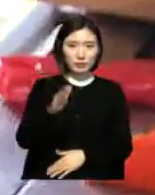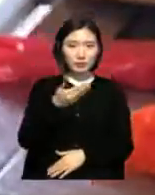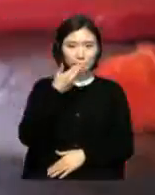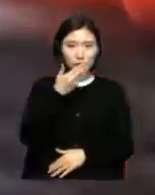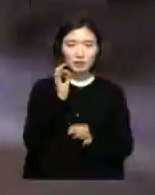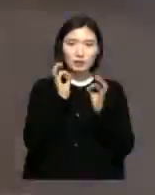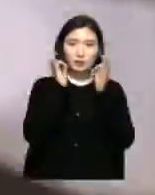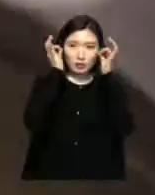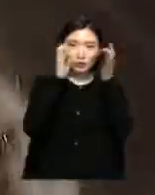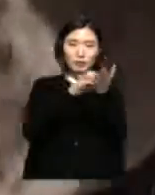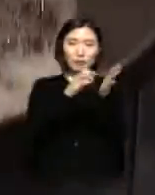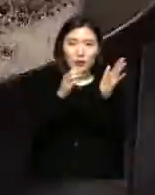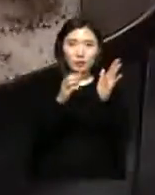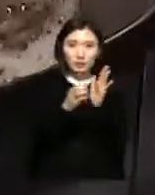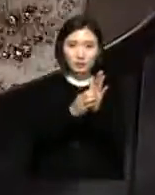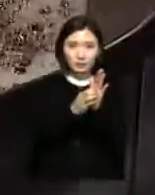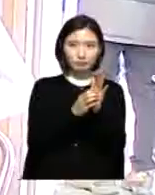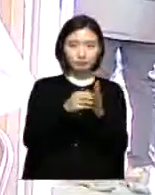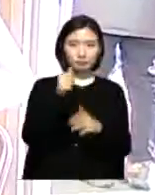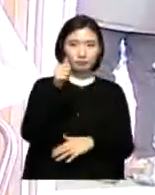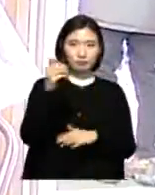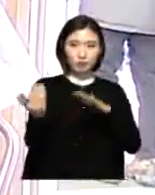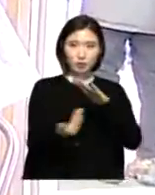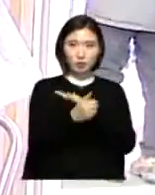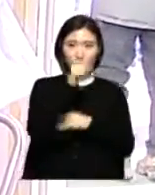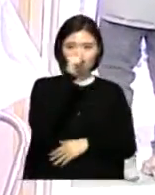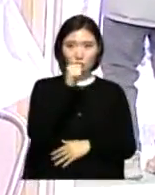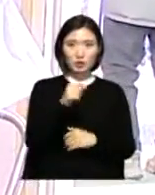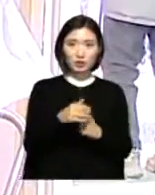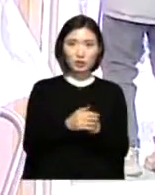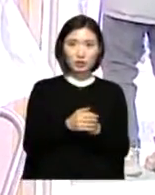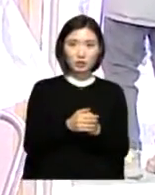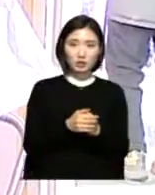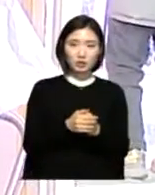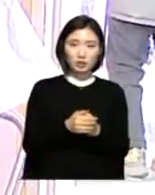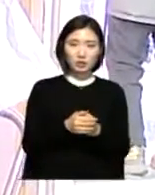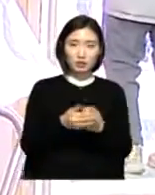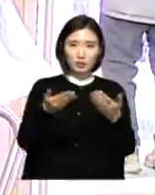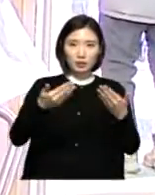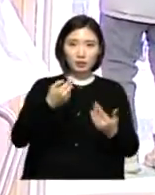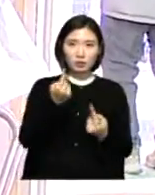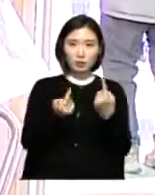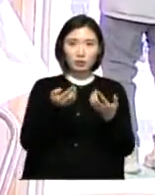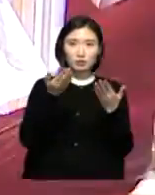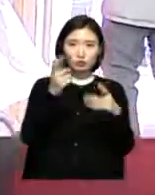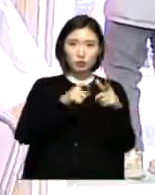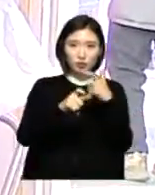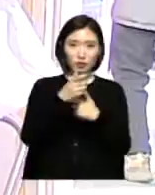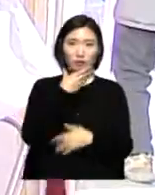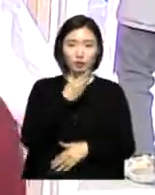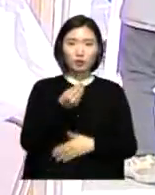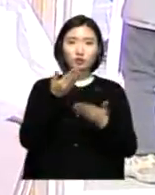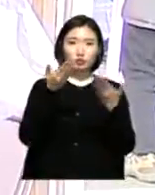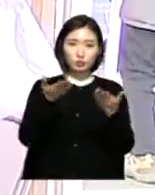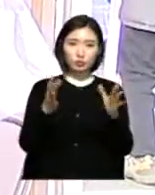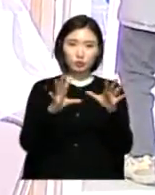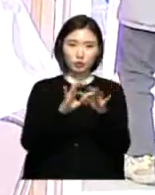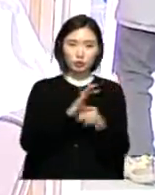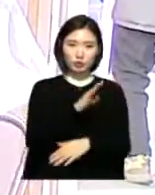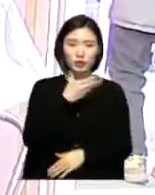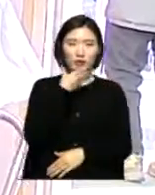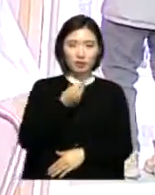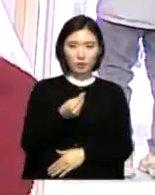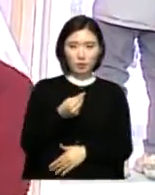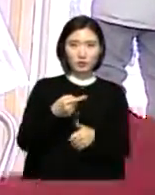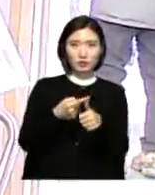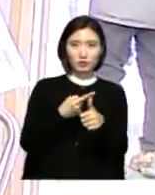담긴 정성만큼은 단연코 제일입니다. 받는 것보다 주는 것이 더 행복하다고 그렇잖아요. 이게 줌으로써 저희가 행복을 느끼는 것 같아요.